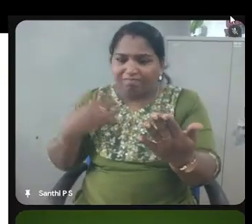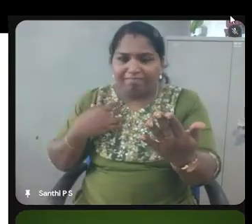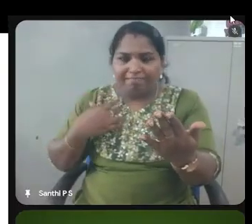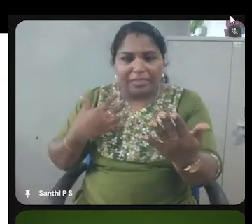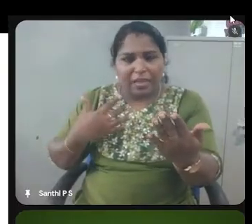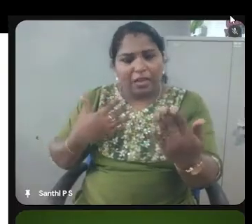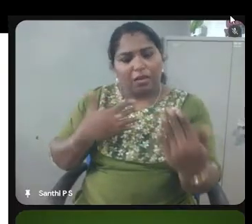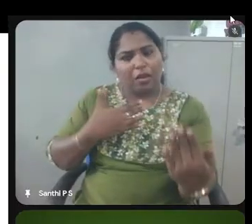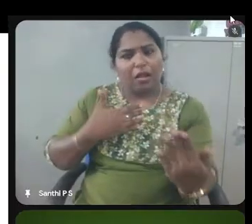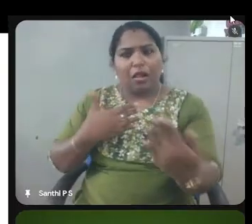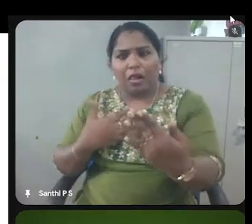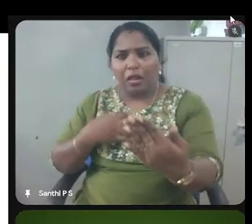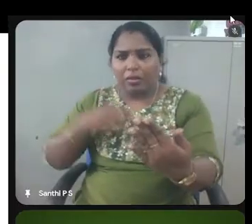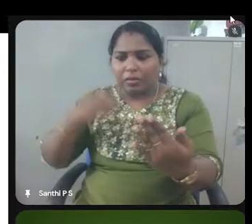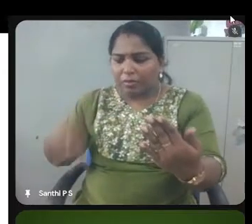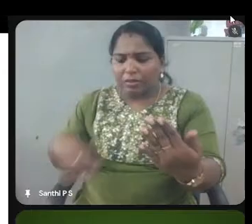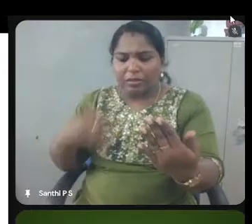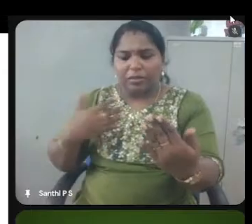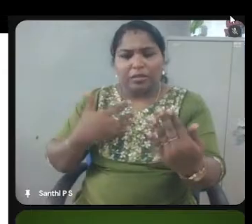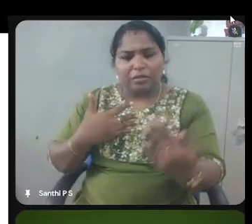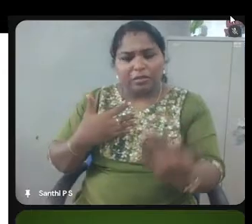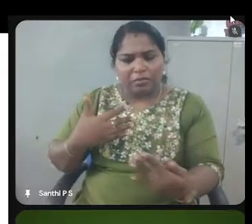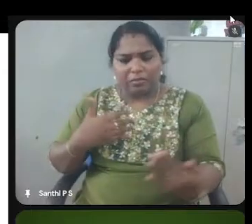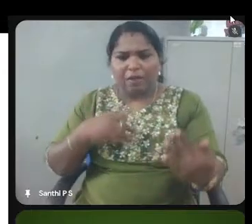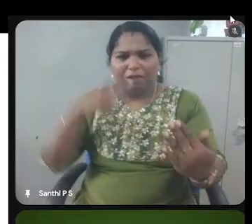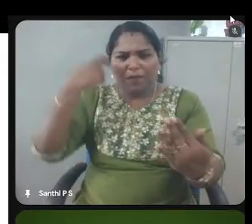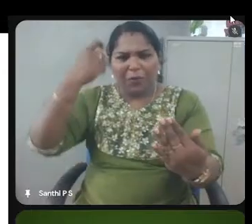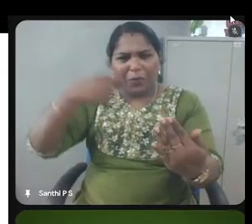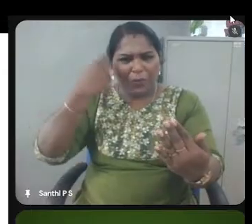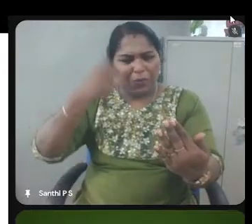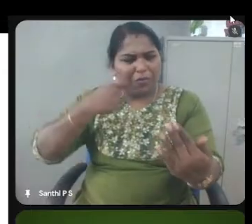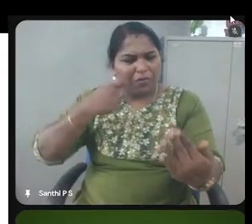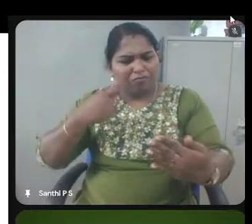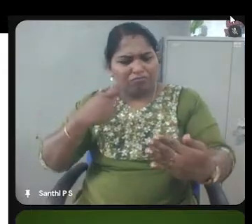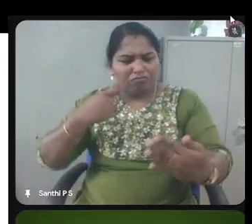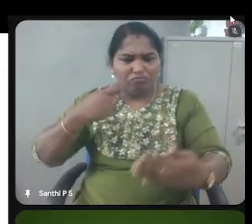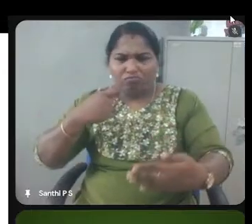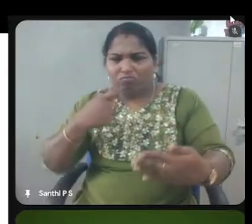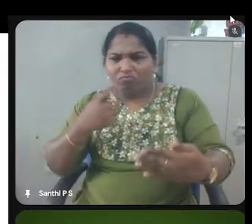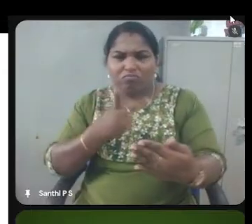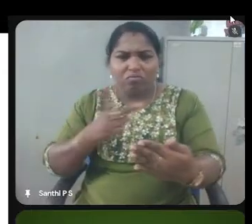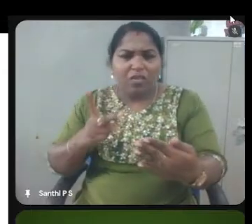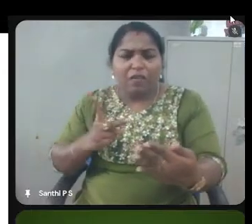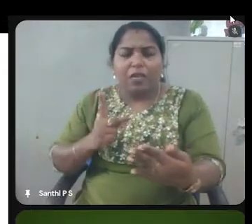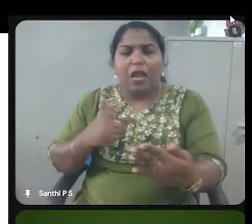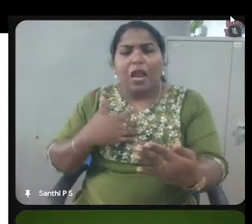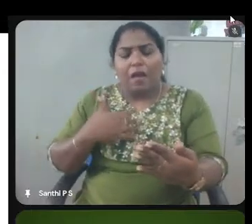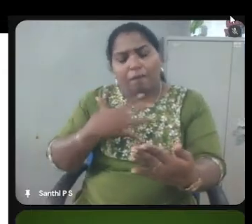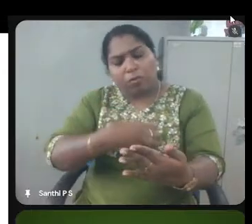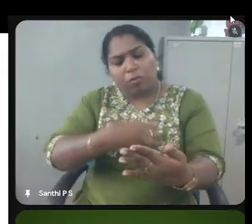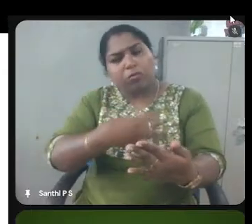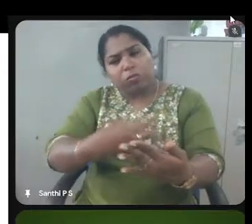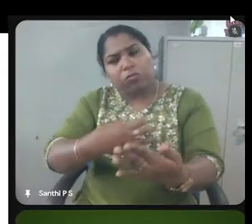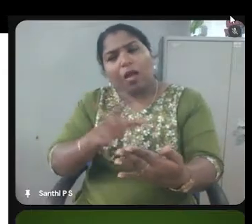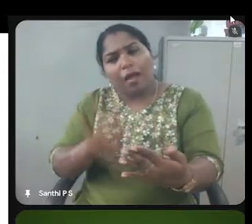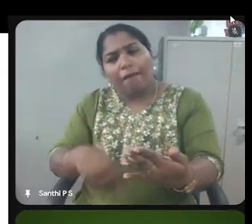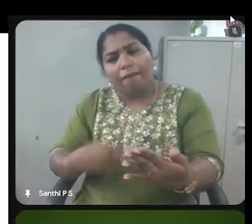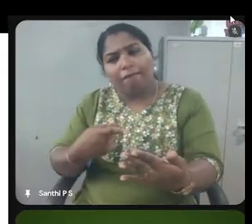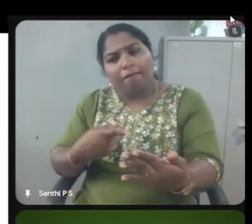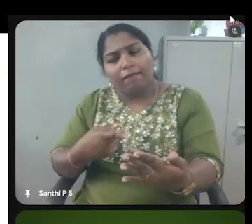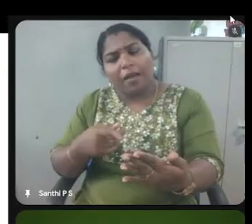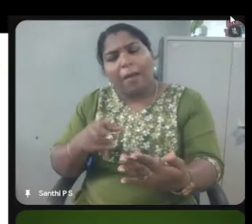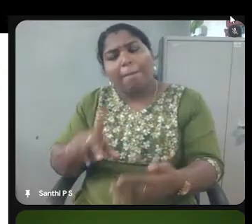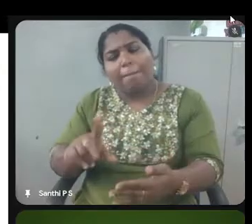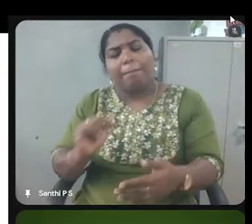റെക്കോർഡ് ചെയ്യുവാണ്. പ്രൈവറ്റ് പാർട്സ് ഉൾപ്പെടെ വൾഗർ ആയിട്ടുള്ള രീതിയിൽ കാണിച്ചിട്ട് ഫ്രണ്ട് ക്യാമിൽ കാണിച്ചിട്ട് കുട്ടി റെക്കോർഡ് ചെയ്യുകയാണ്. അപ്പൊ ഈ റെക്കോർഡ്